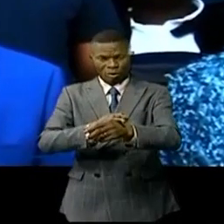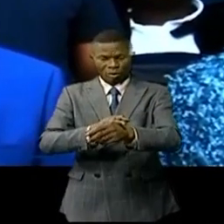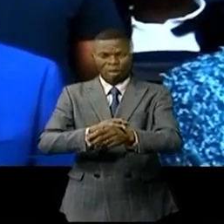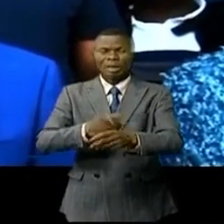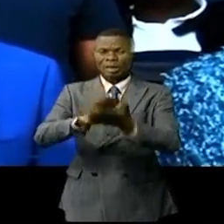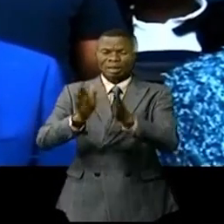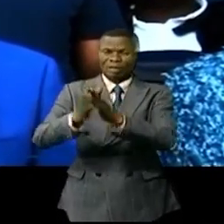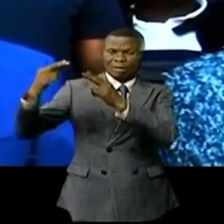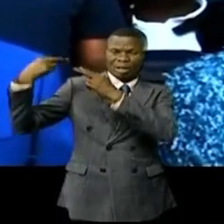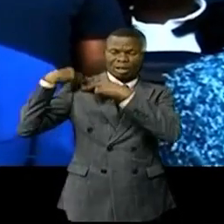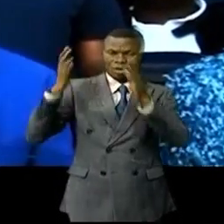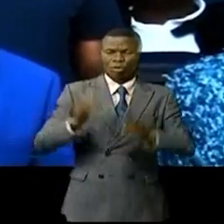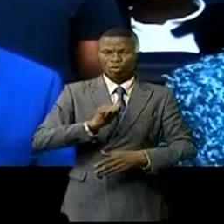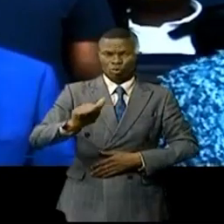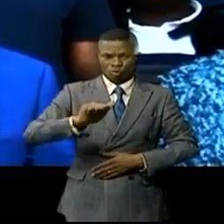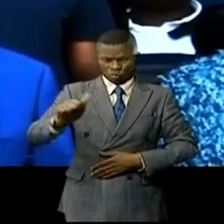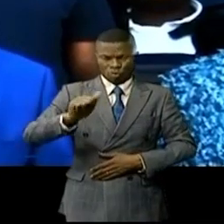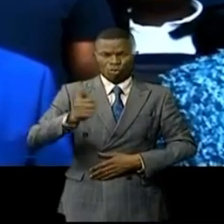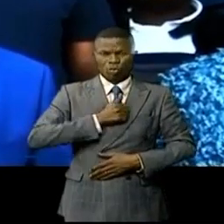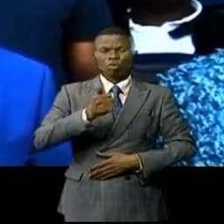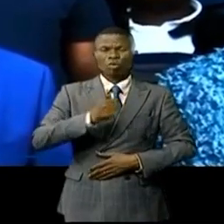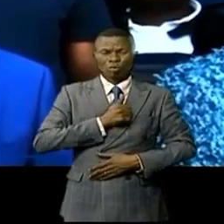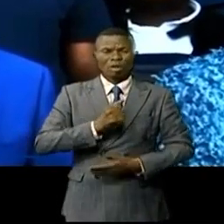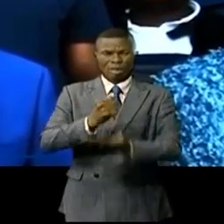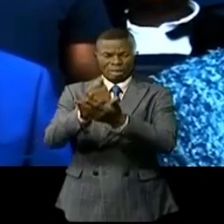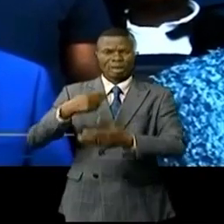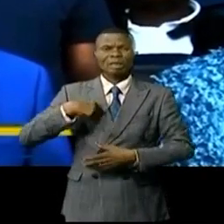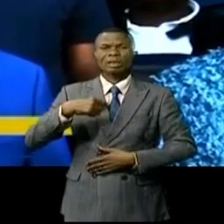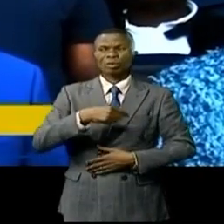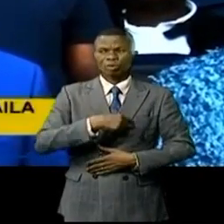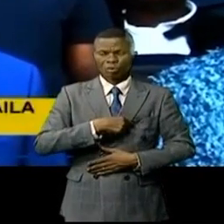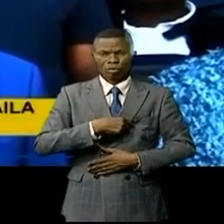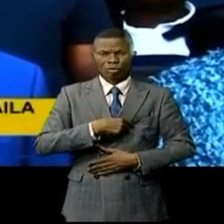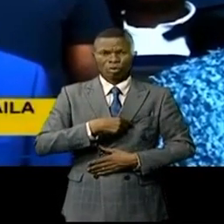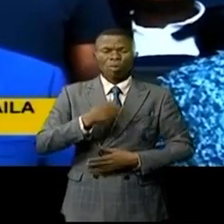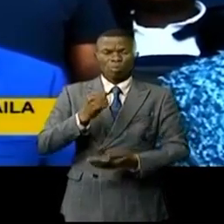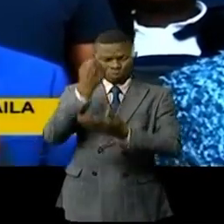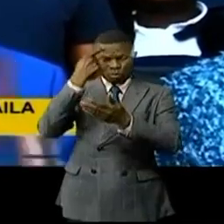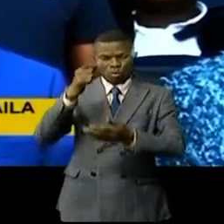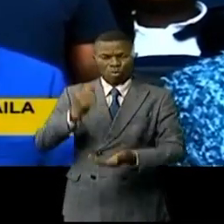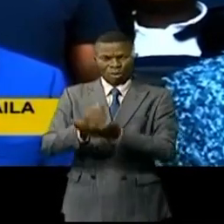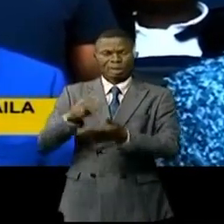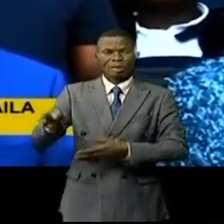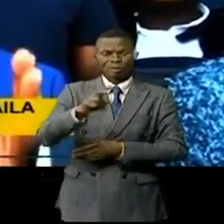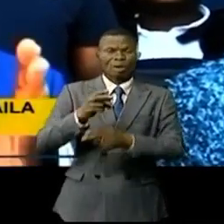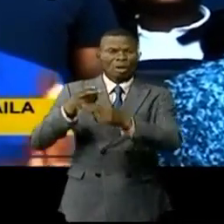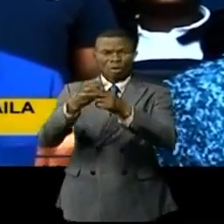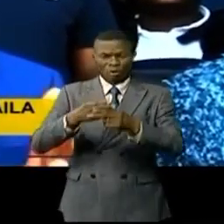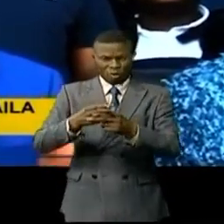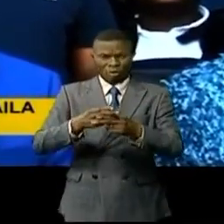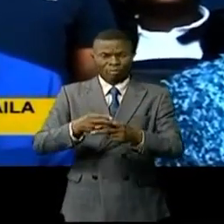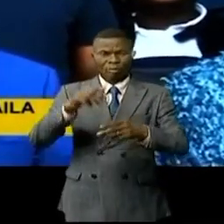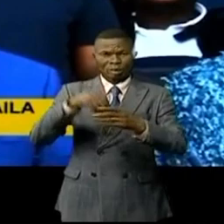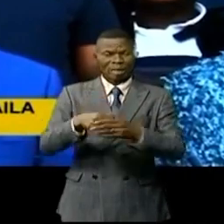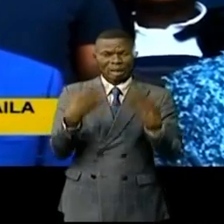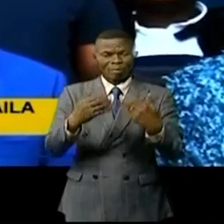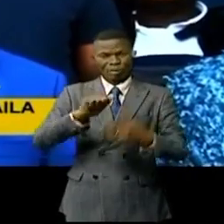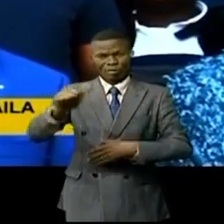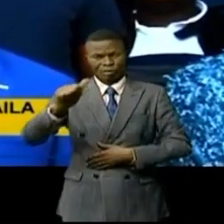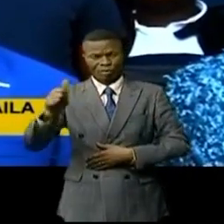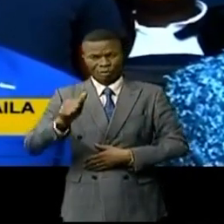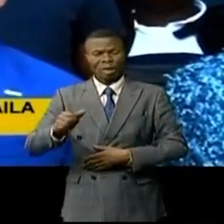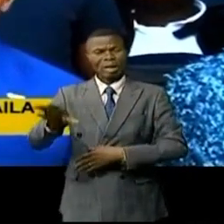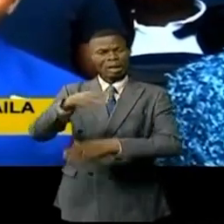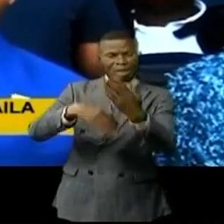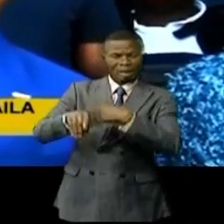charge. Nous sommes avec vous. Aidez-nous à vous aider. La sécurité est dans vos mains.